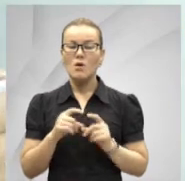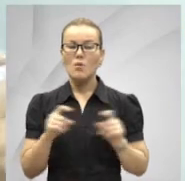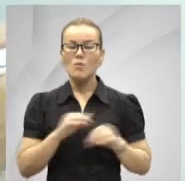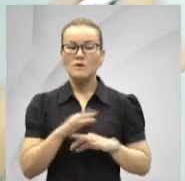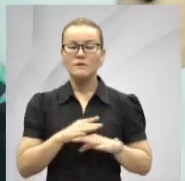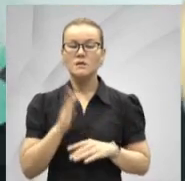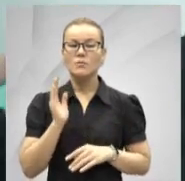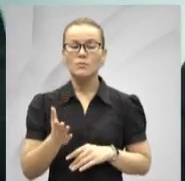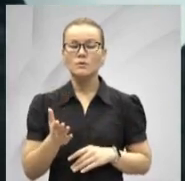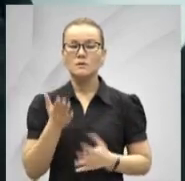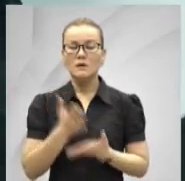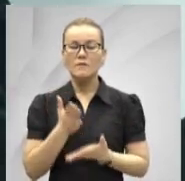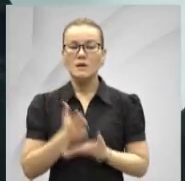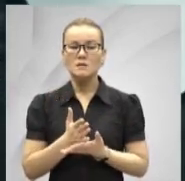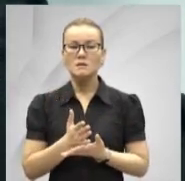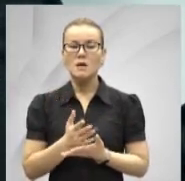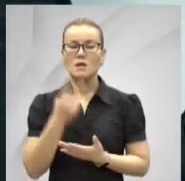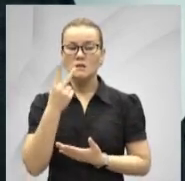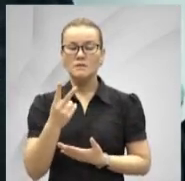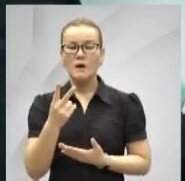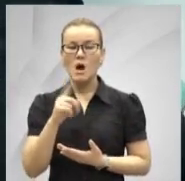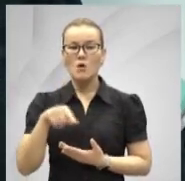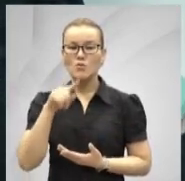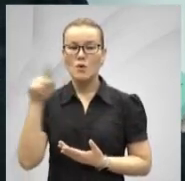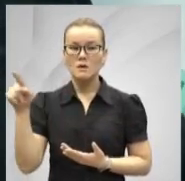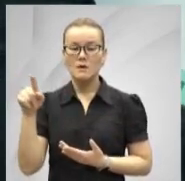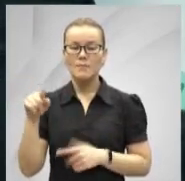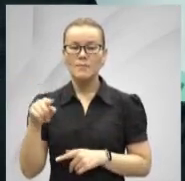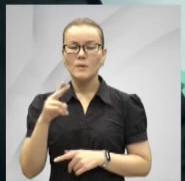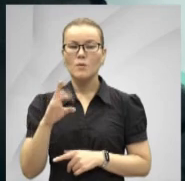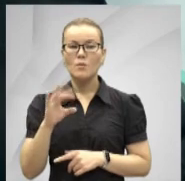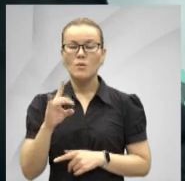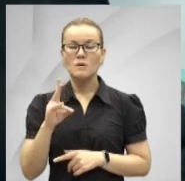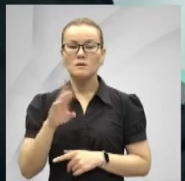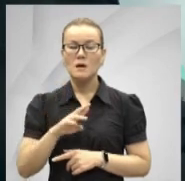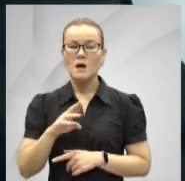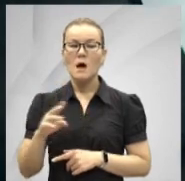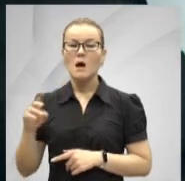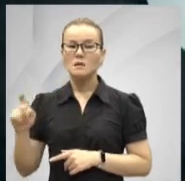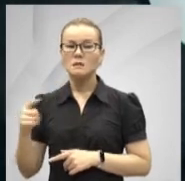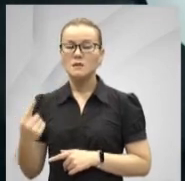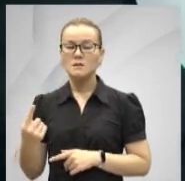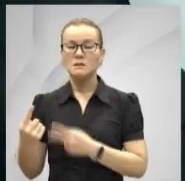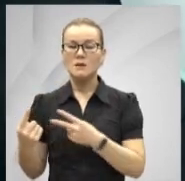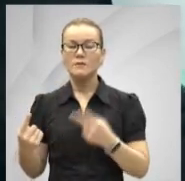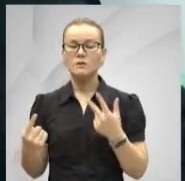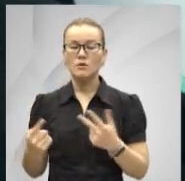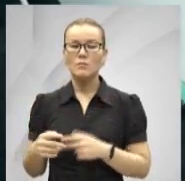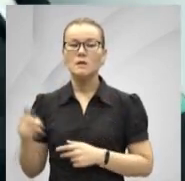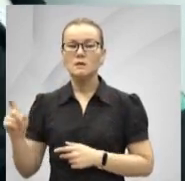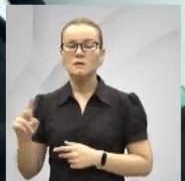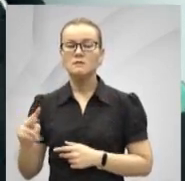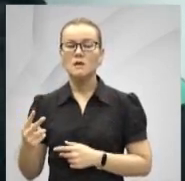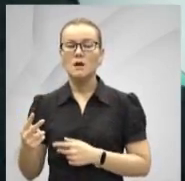уравнения будет являться только два корня. x1 равное 3 и x2